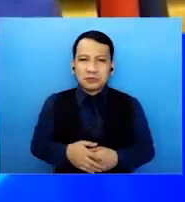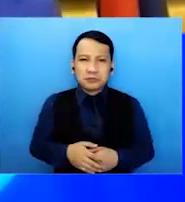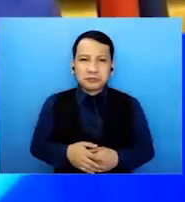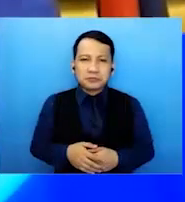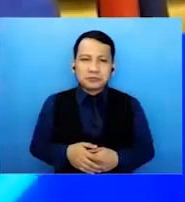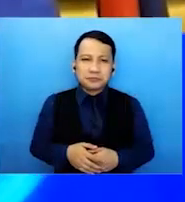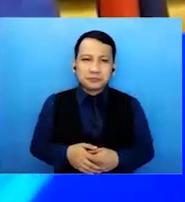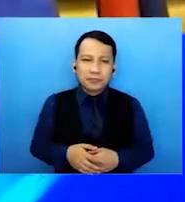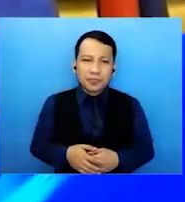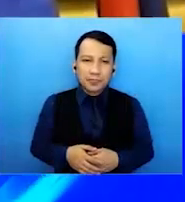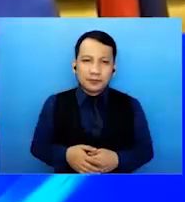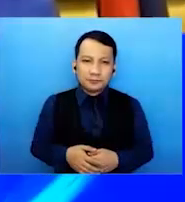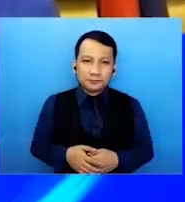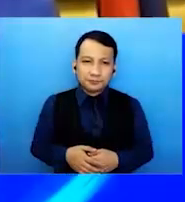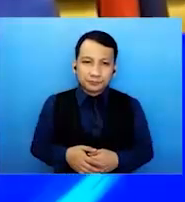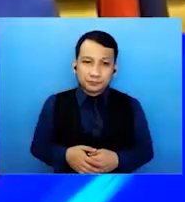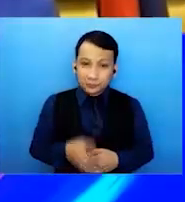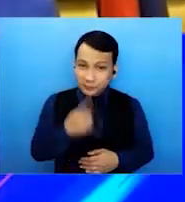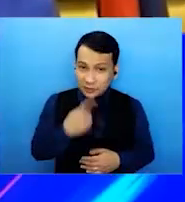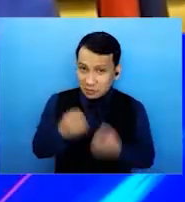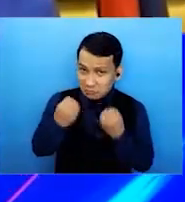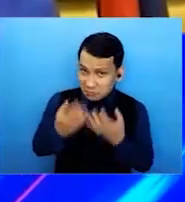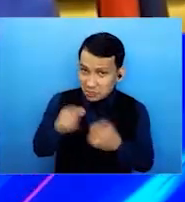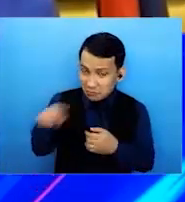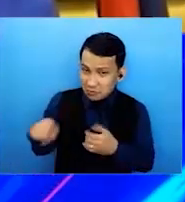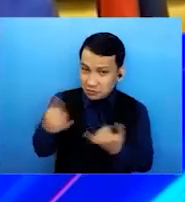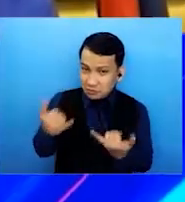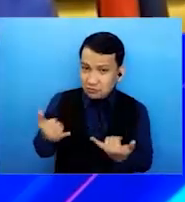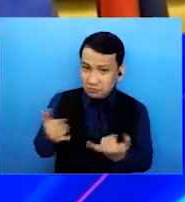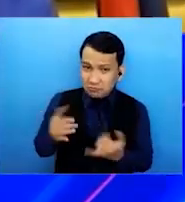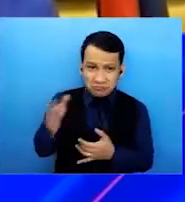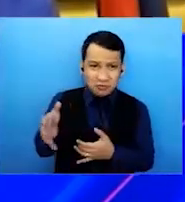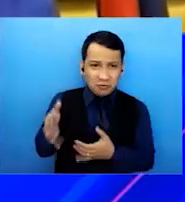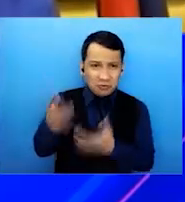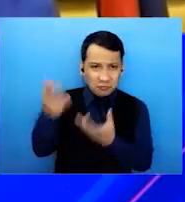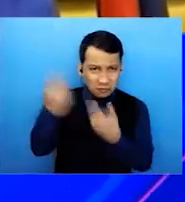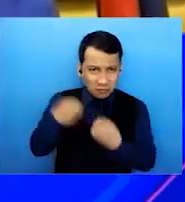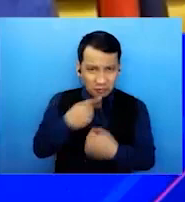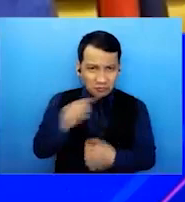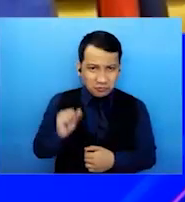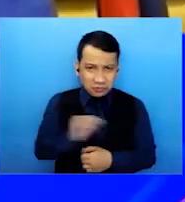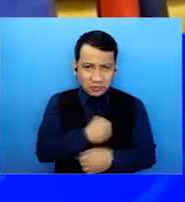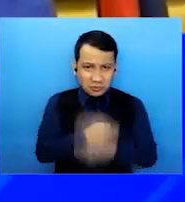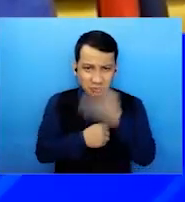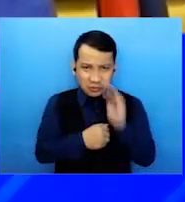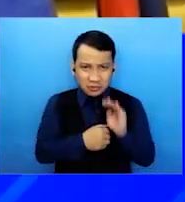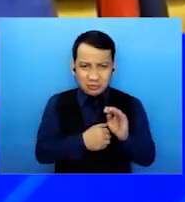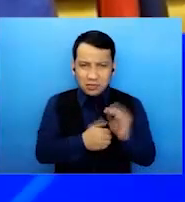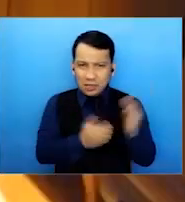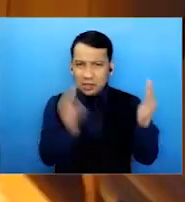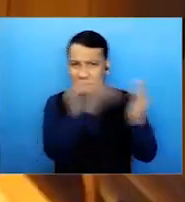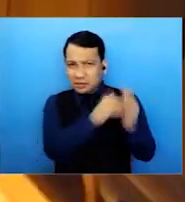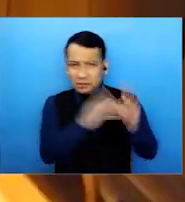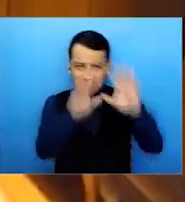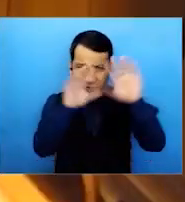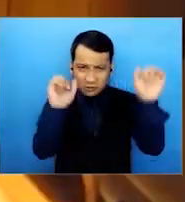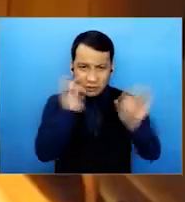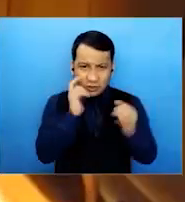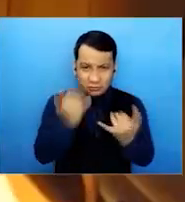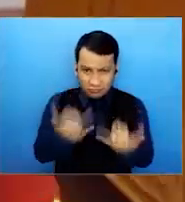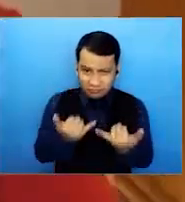Kasi yun nga ang sinasabi ngayon ng maraming tao na wala naman kami narinig kay Senator Pacquiao laban kay President Duterte, pero